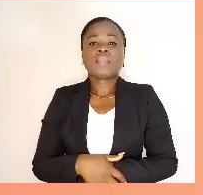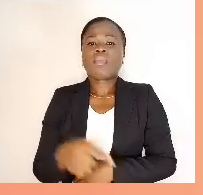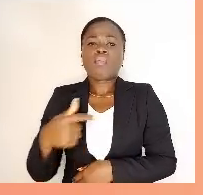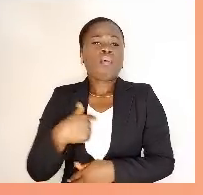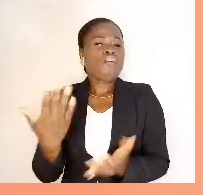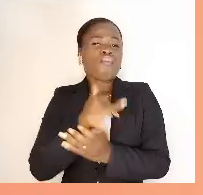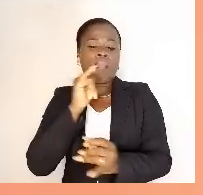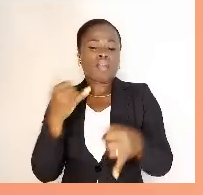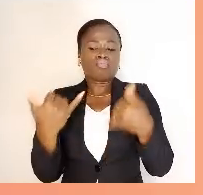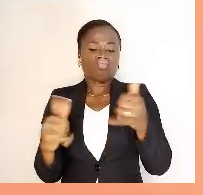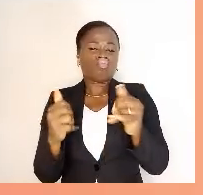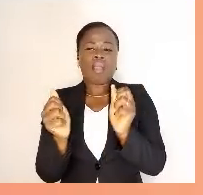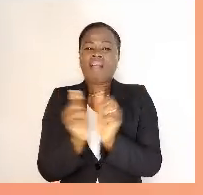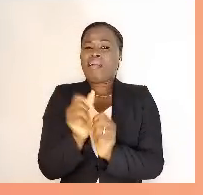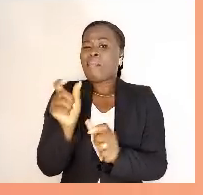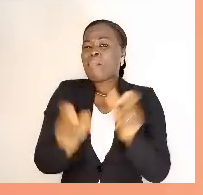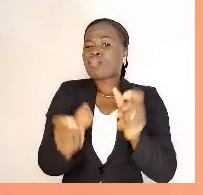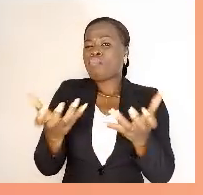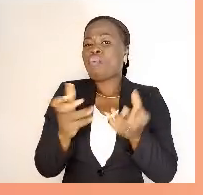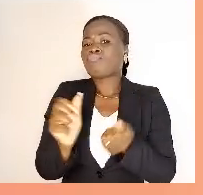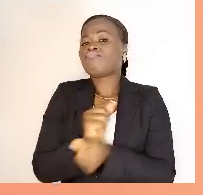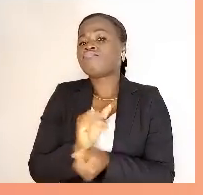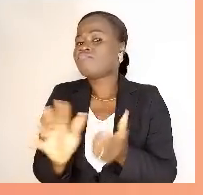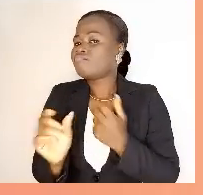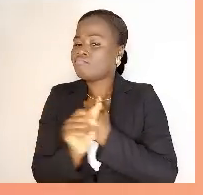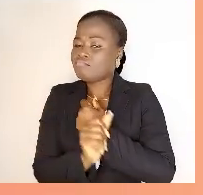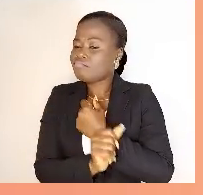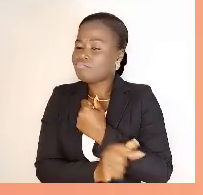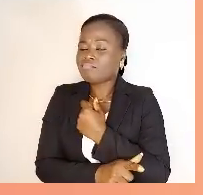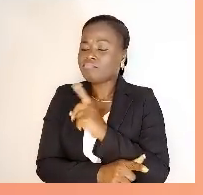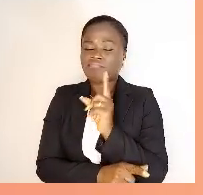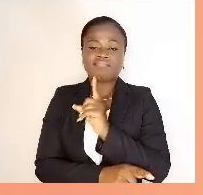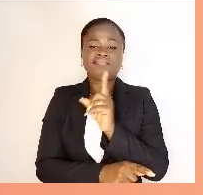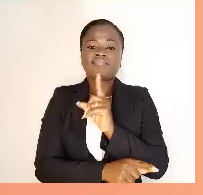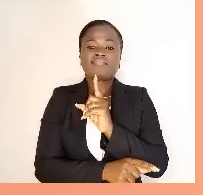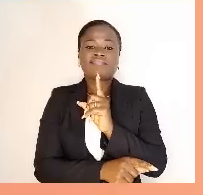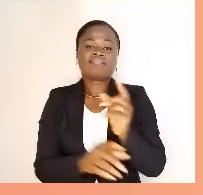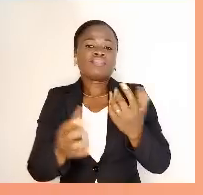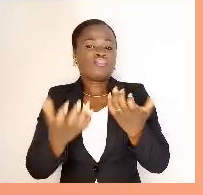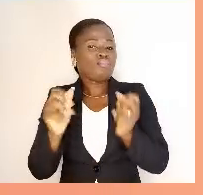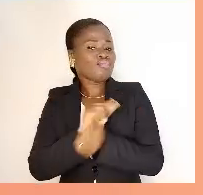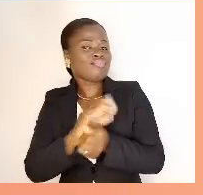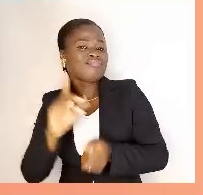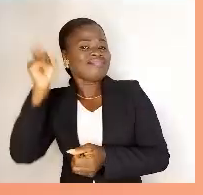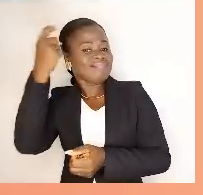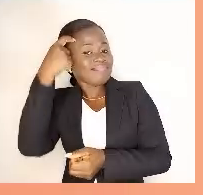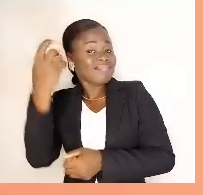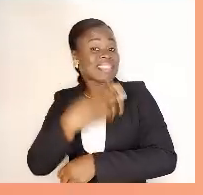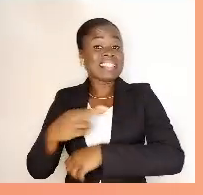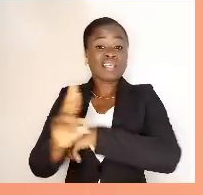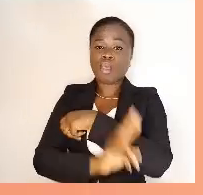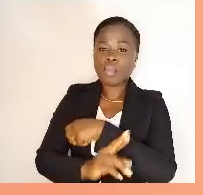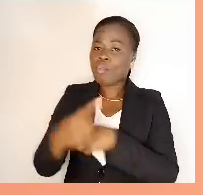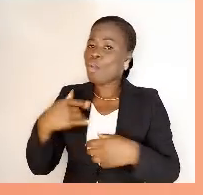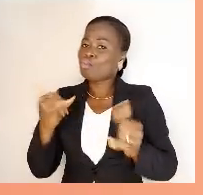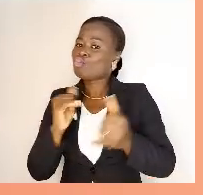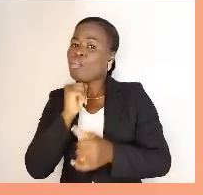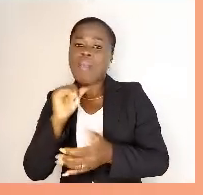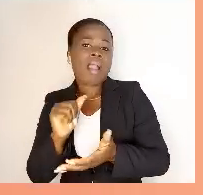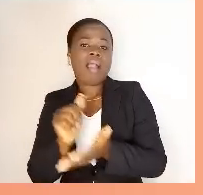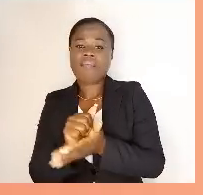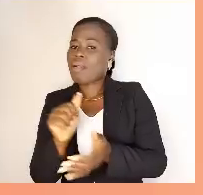j'affirme ici que je ne transigerai pas avec des fossoyeurs de la nation, de l'État, de la